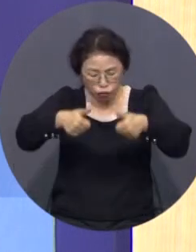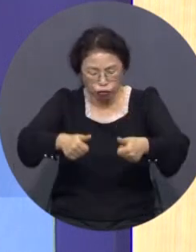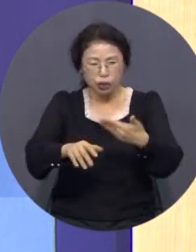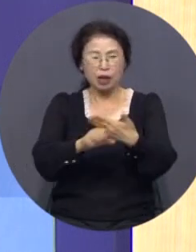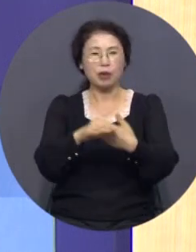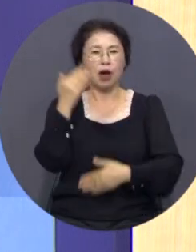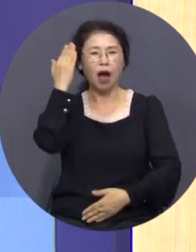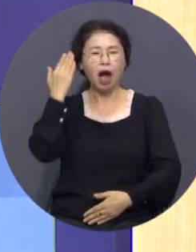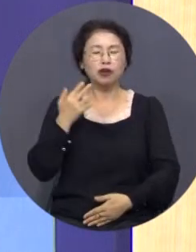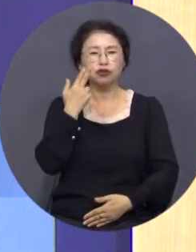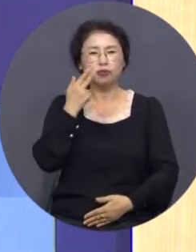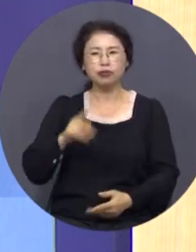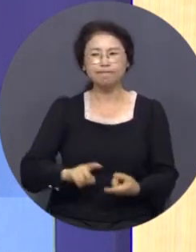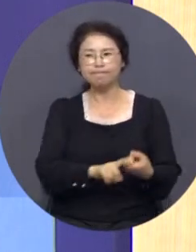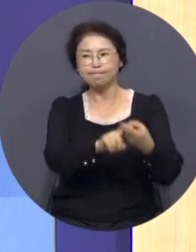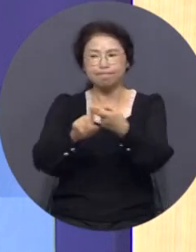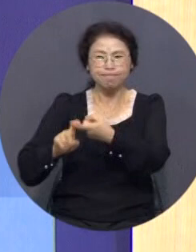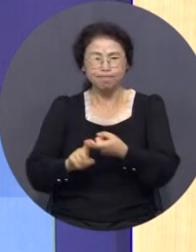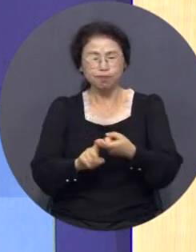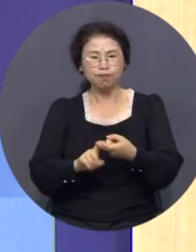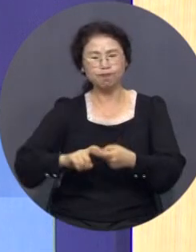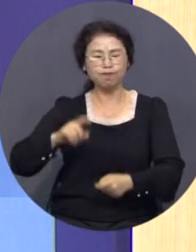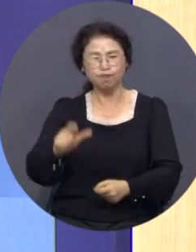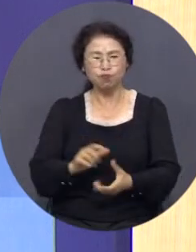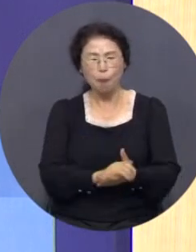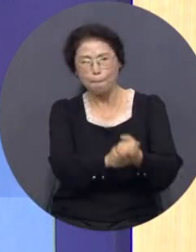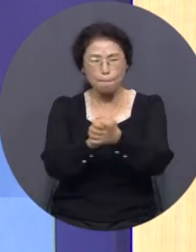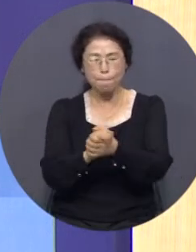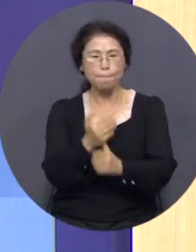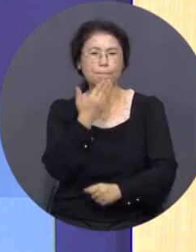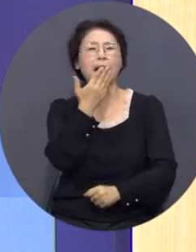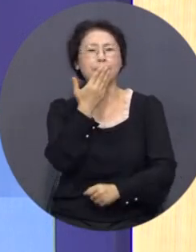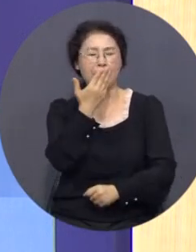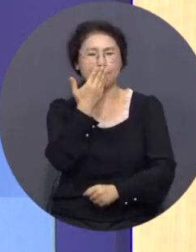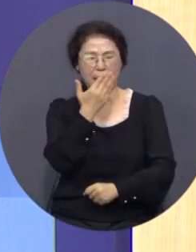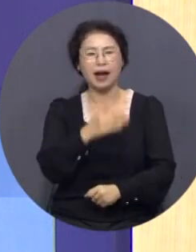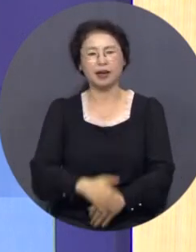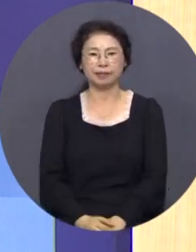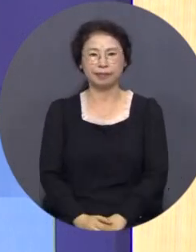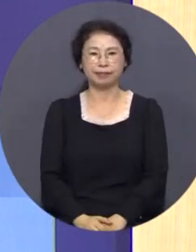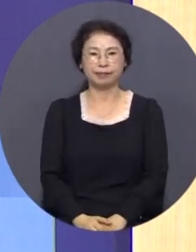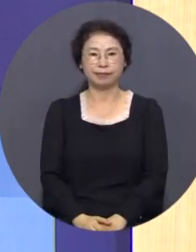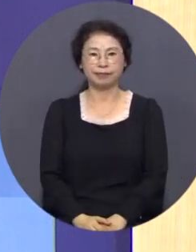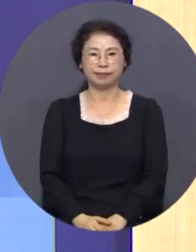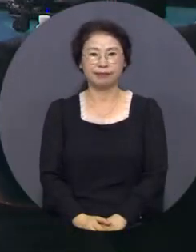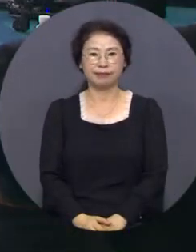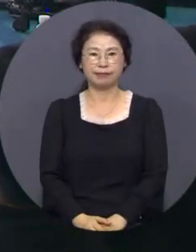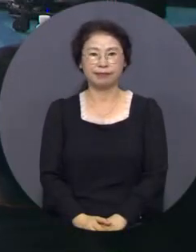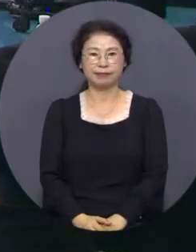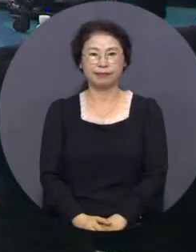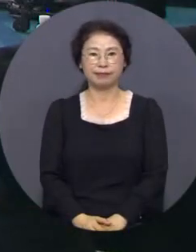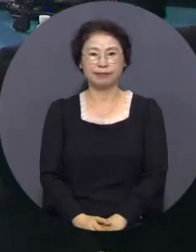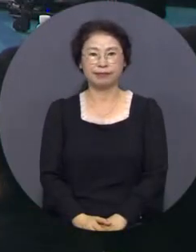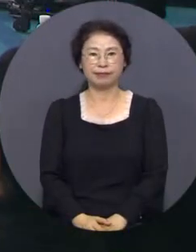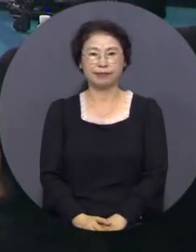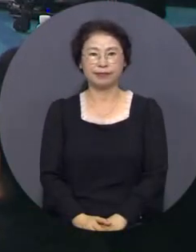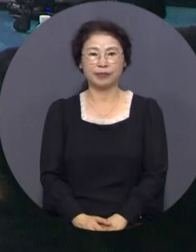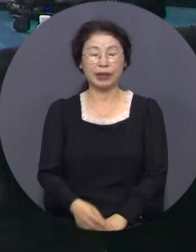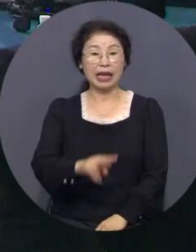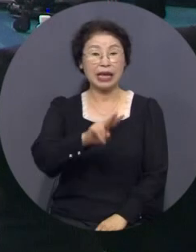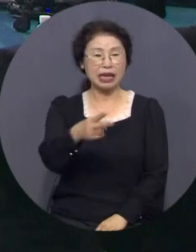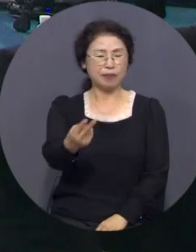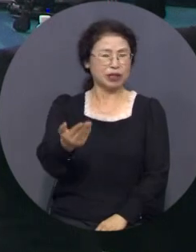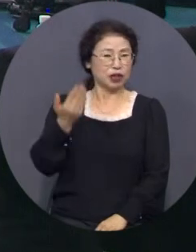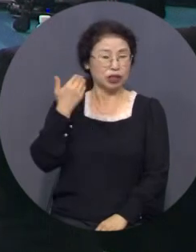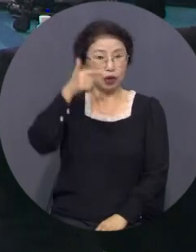sorrow and sympathy, the South Korea-United States alliance will be elevated. 200여 년